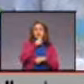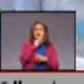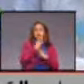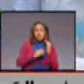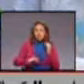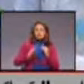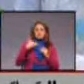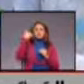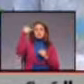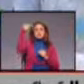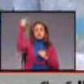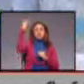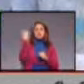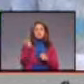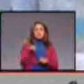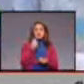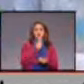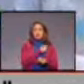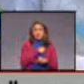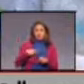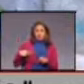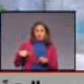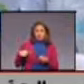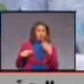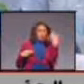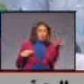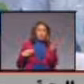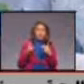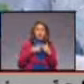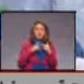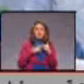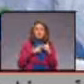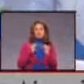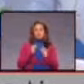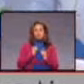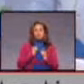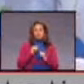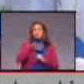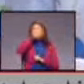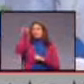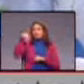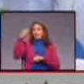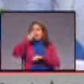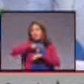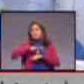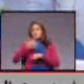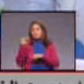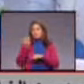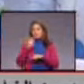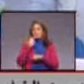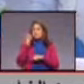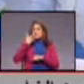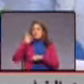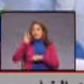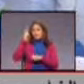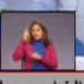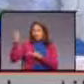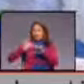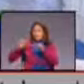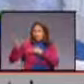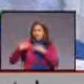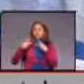شغلانه كوظيفه حكوميه ابناء العاملين بس او اللي ليه عمه شغال اللي ليه خاله شغال شغل وسايط يعني انا يعني